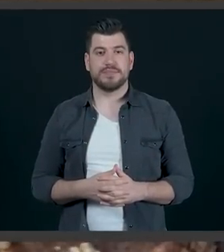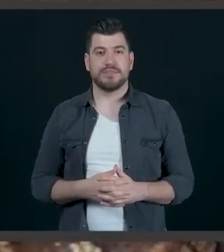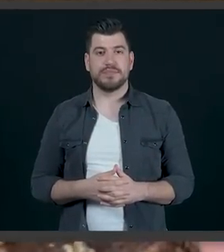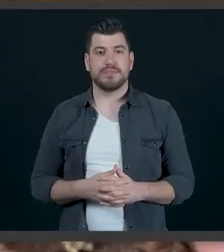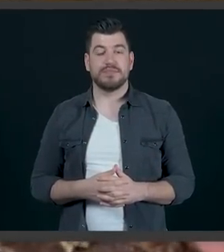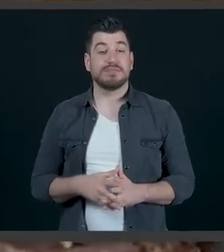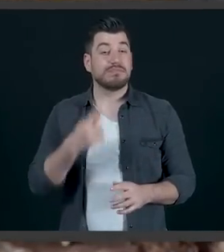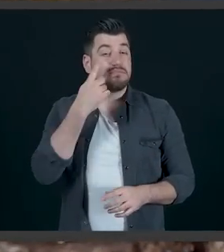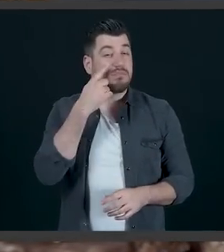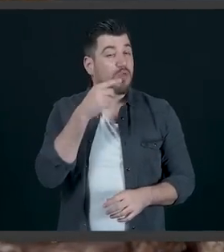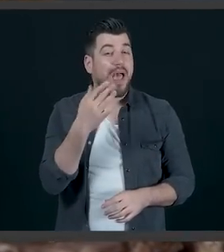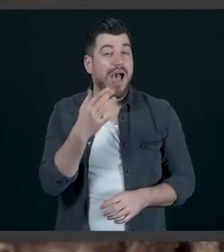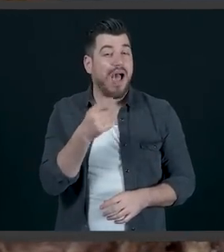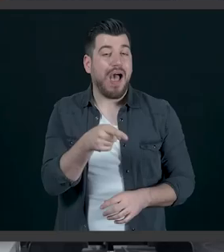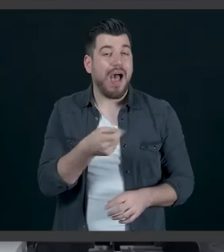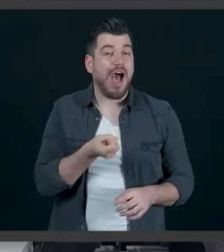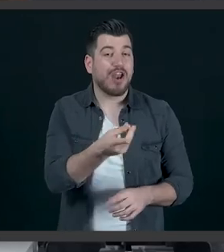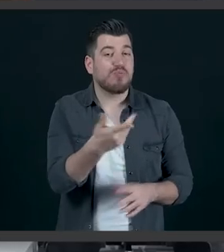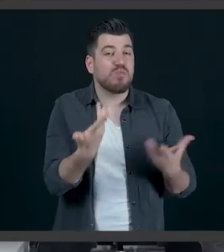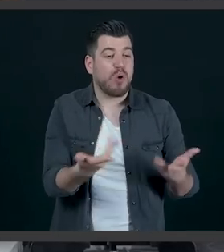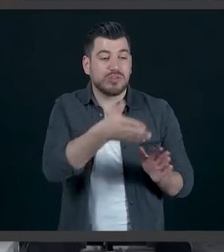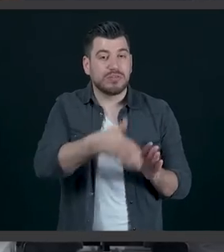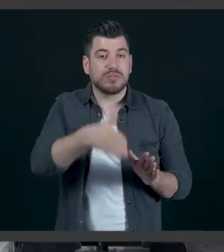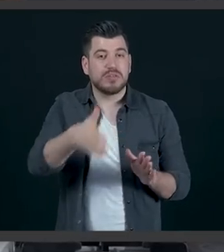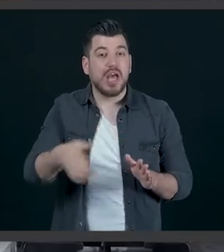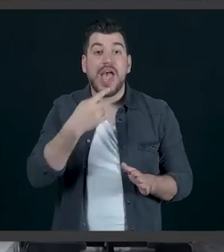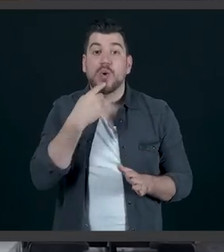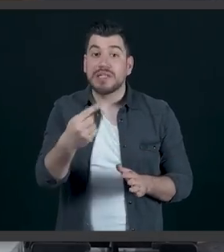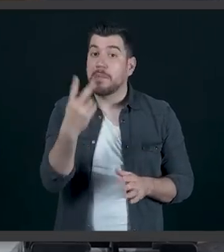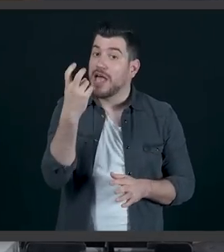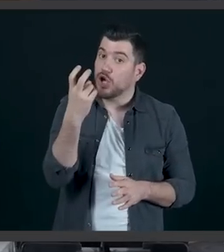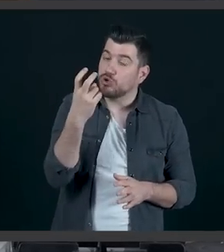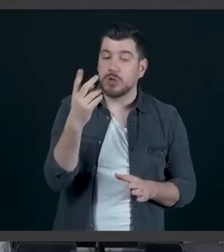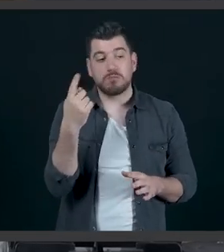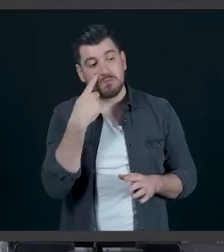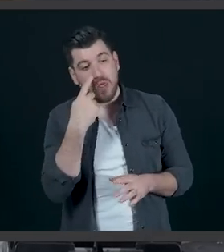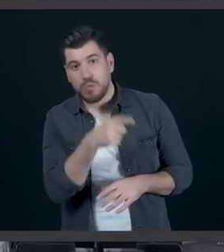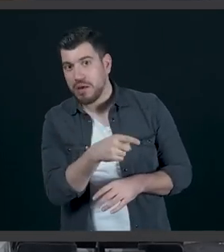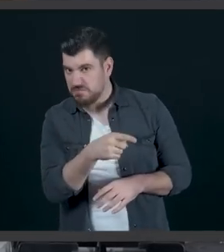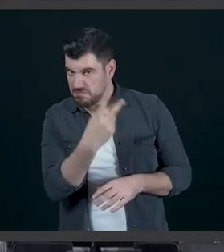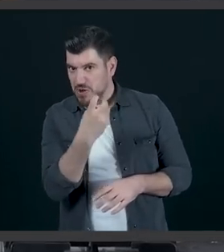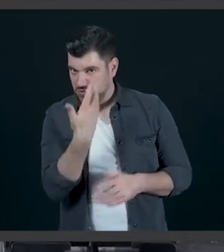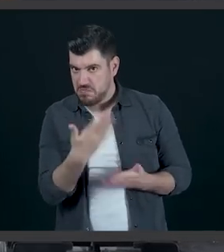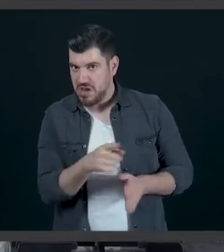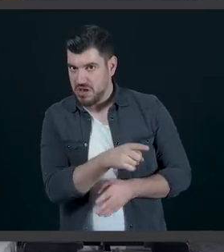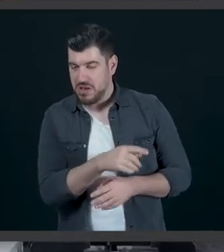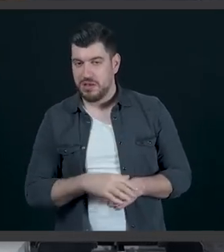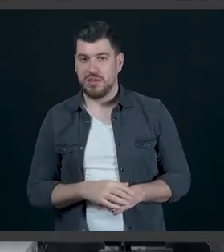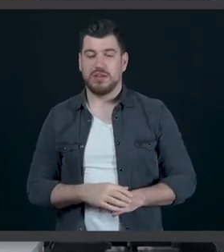Θα μετρήσω και πόσες βγάζει, γιατί σας είπα βγάζει καμιά 20αριά, οπότε να είμαι τίμιος. Να δούμε αν βγάζει